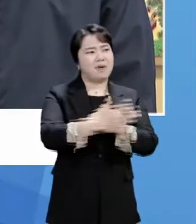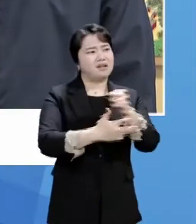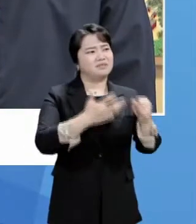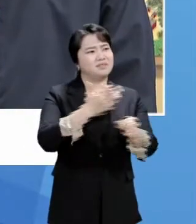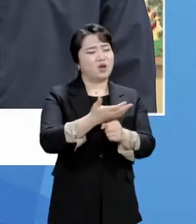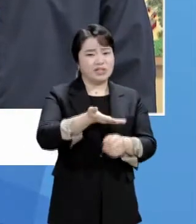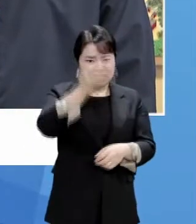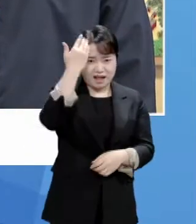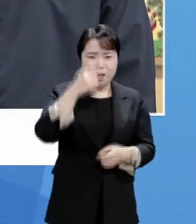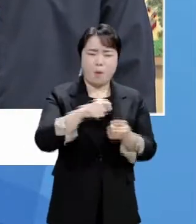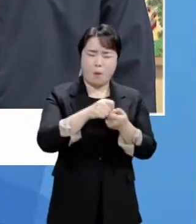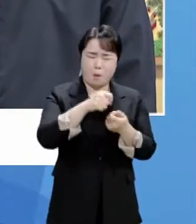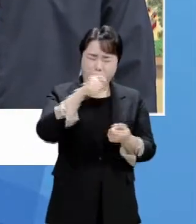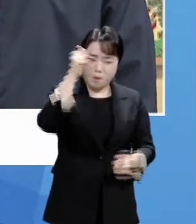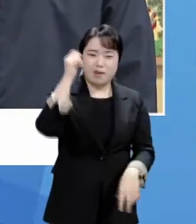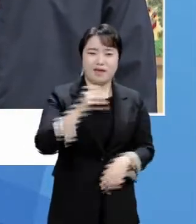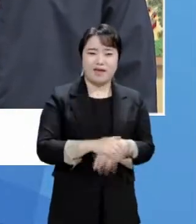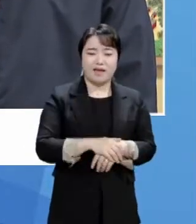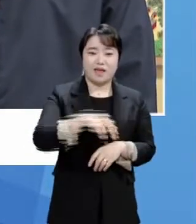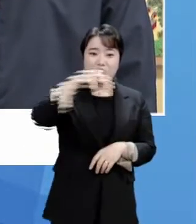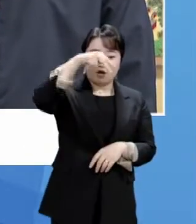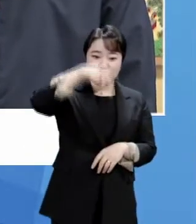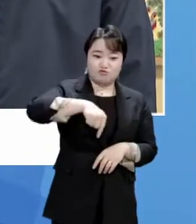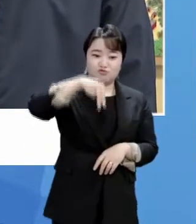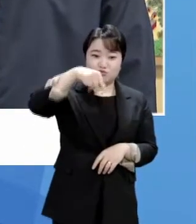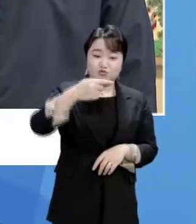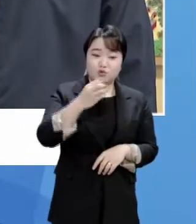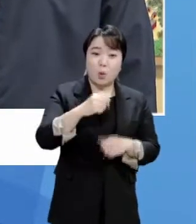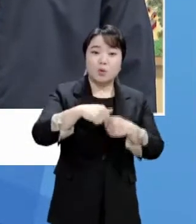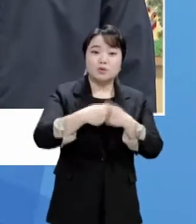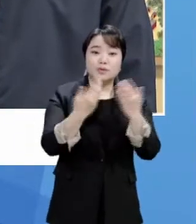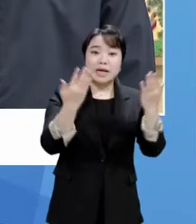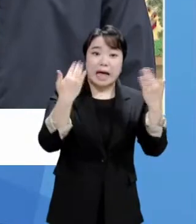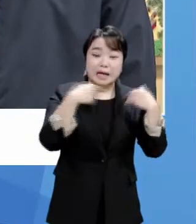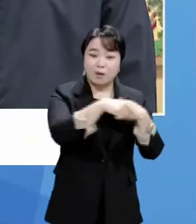건물입니다. 그동안에 수송국민학교 자리를